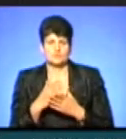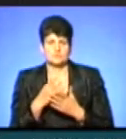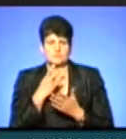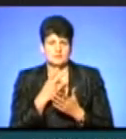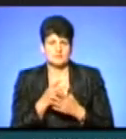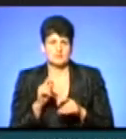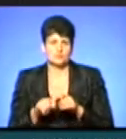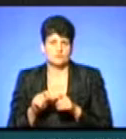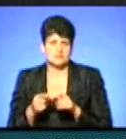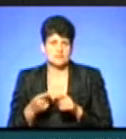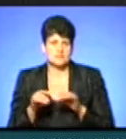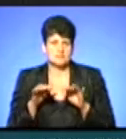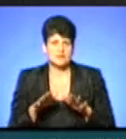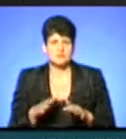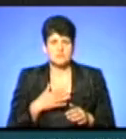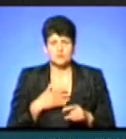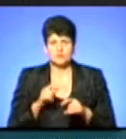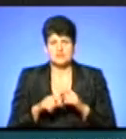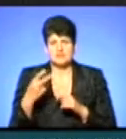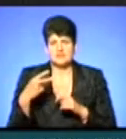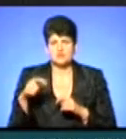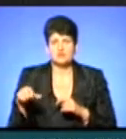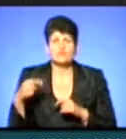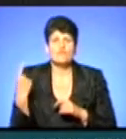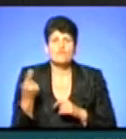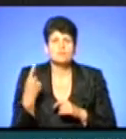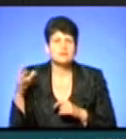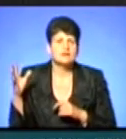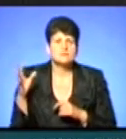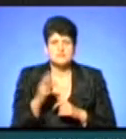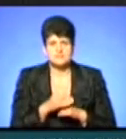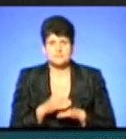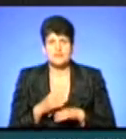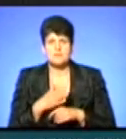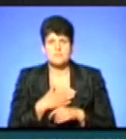Ми є контролюючий орган, нас є небагато, нас є 20 чоловік по області на всі ресурси.